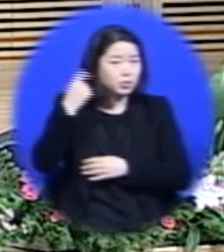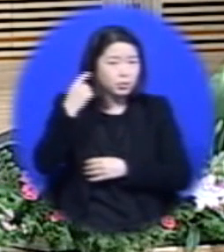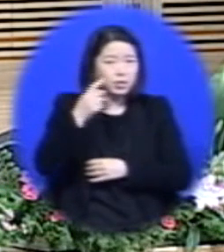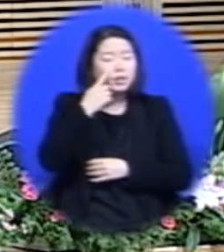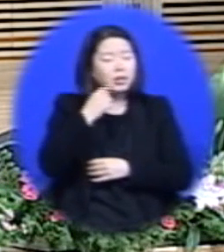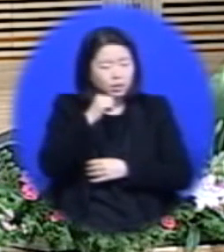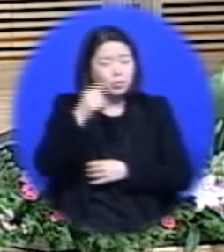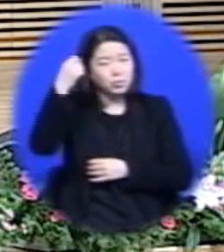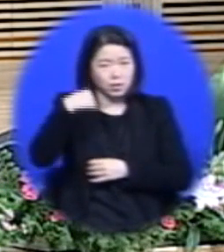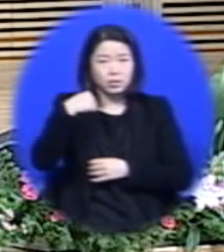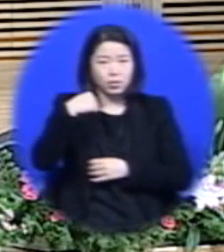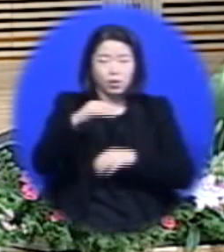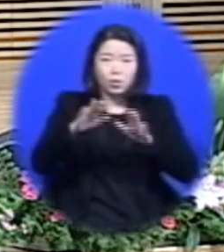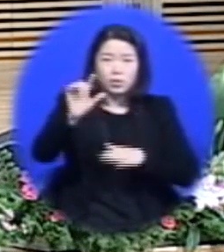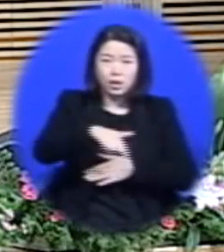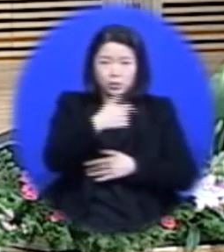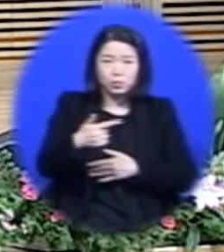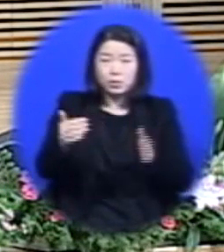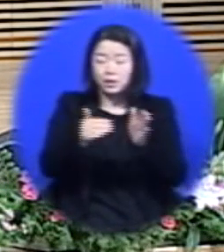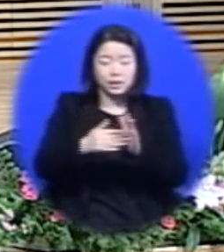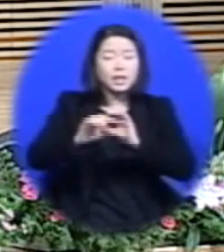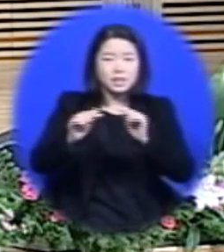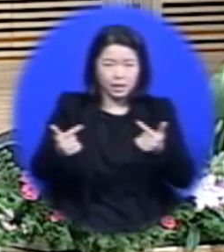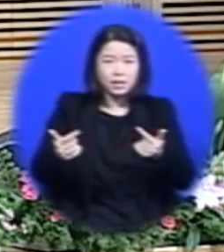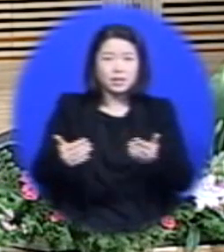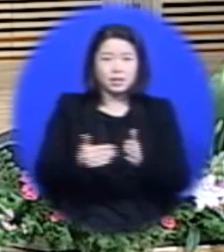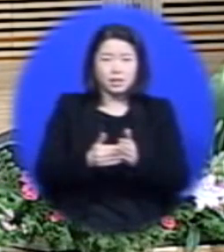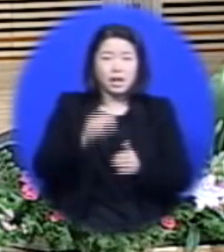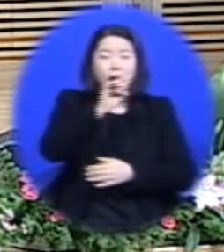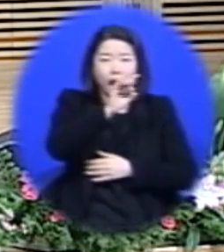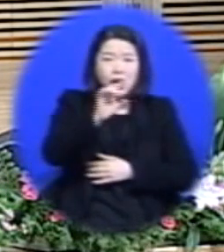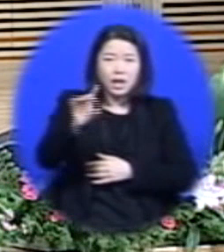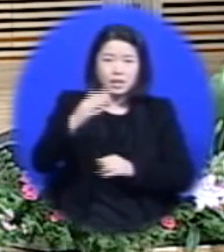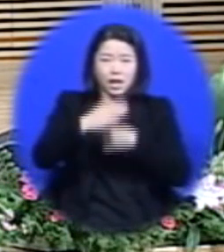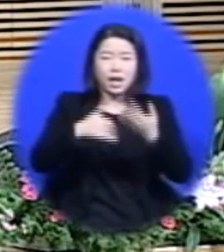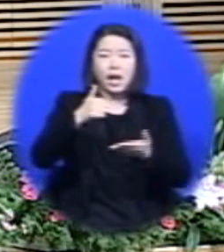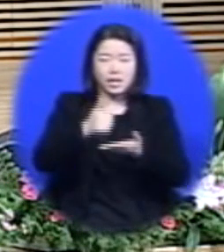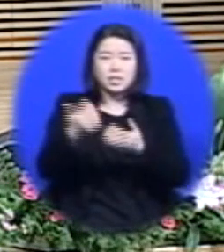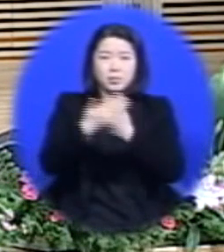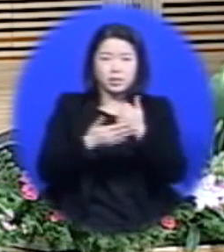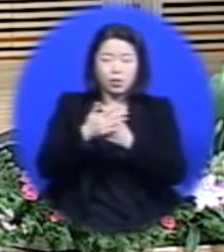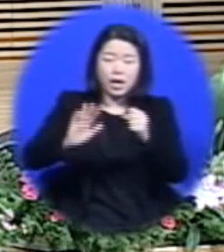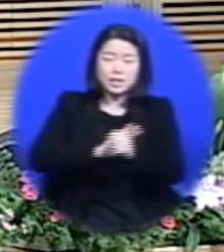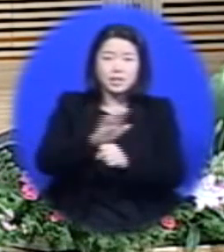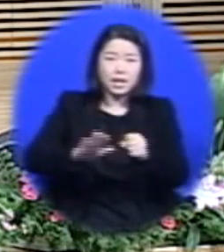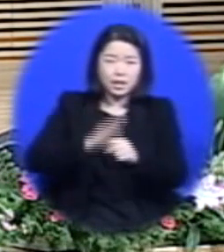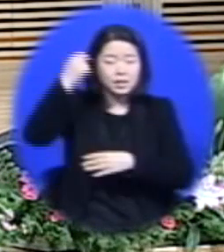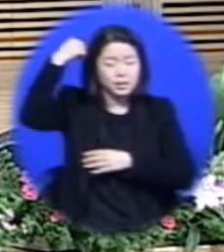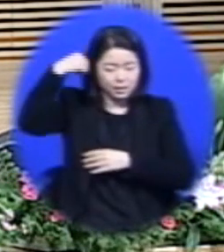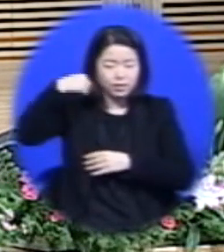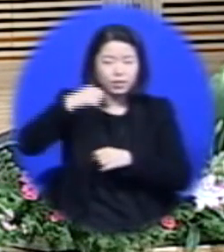느껴 오늘 하루도 끝나지 않았어 하나하나에 하나님의 은혜와 사랑을